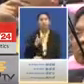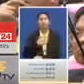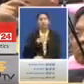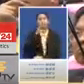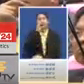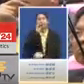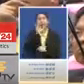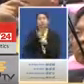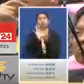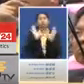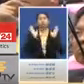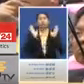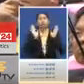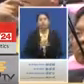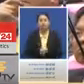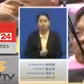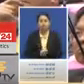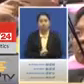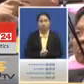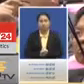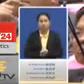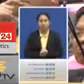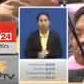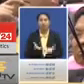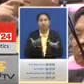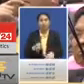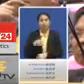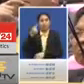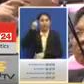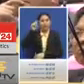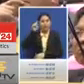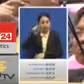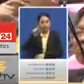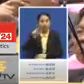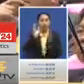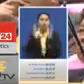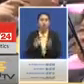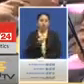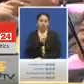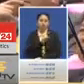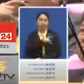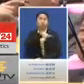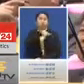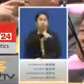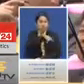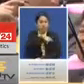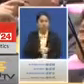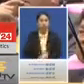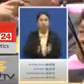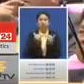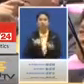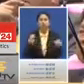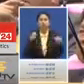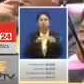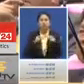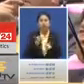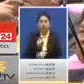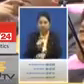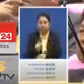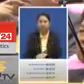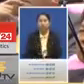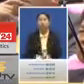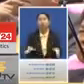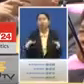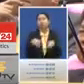านี้เป็นเพียงแต่ว่าให้นึกถึงหัวอกชาวพุทธมันเกิดอะไรขึ้นมากมายในยุคท่านนะ